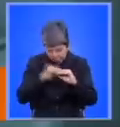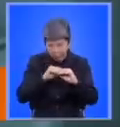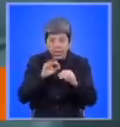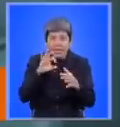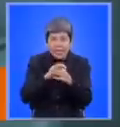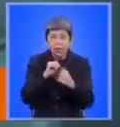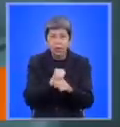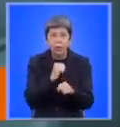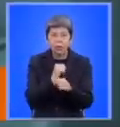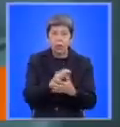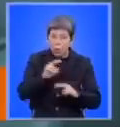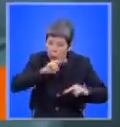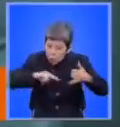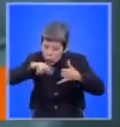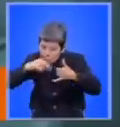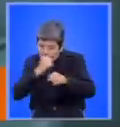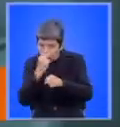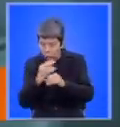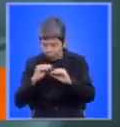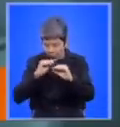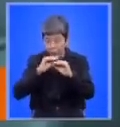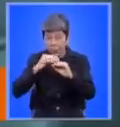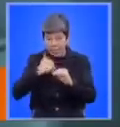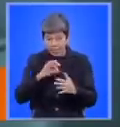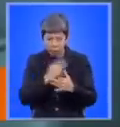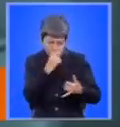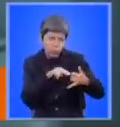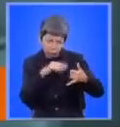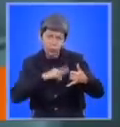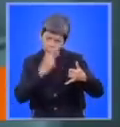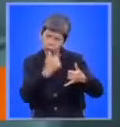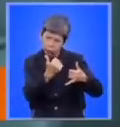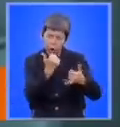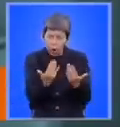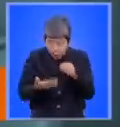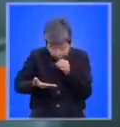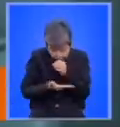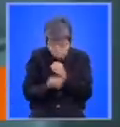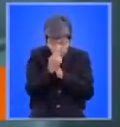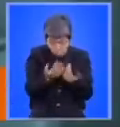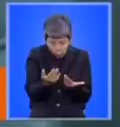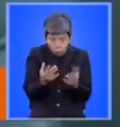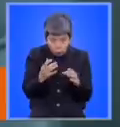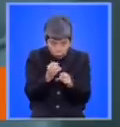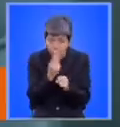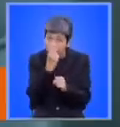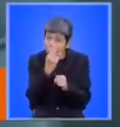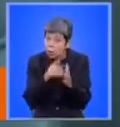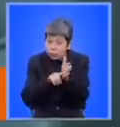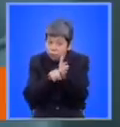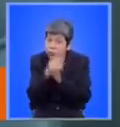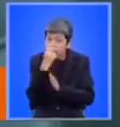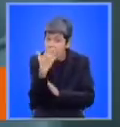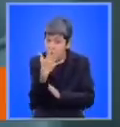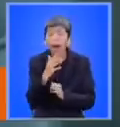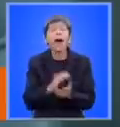จากการปรับขยายการคัดกรองการติดตามที่มากขึ้นส่วนใหญ่อาการดีขึ้นค่ะและรอผลตรวจจากห้องปฏิบัติการ